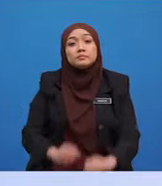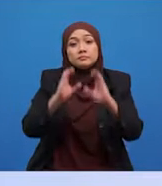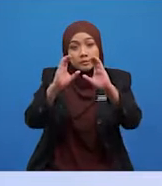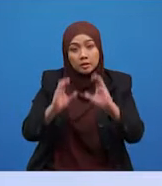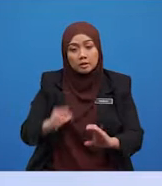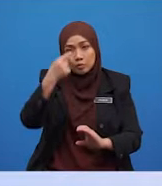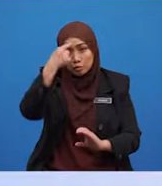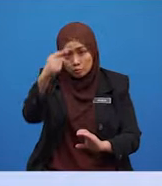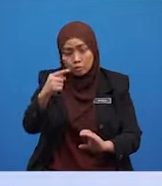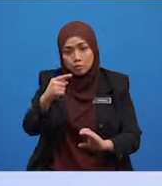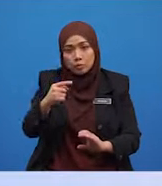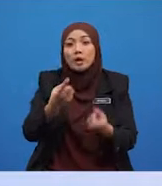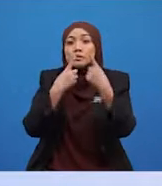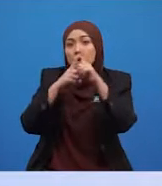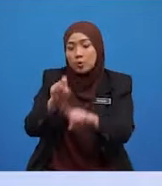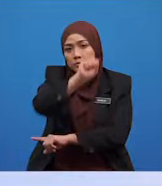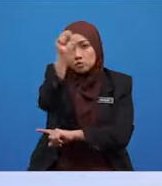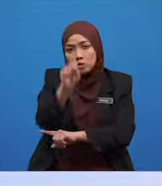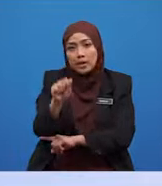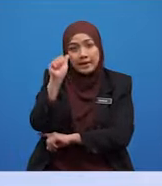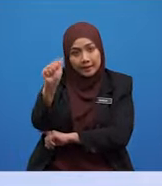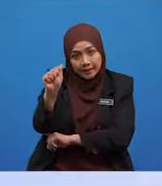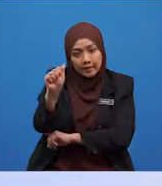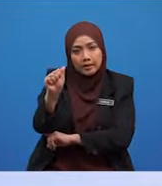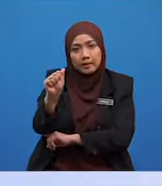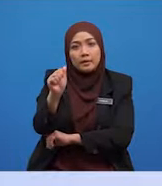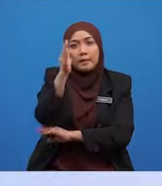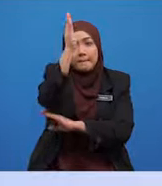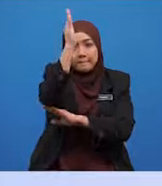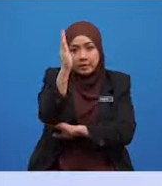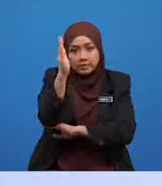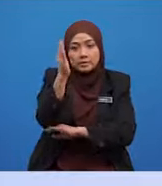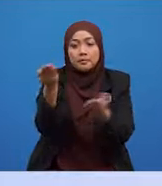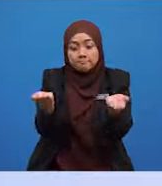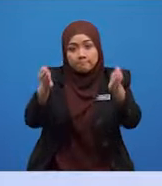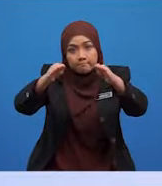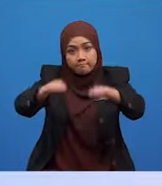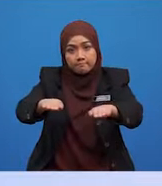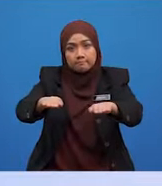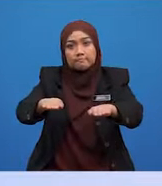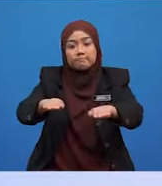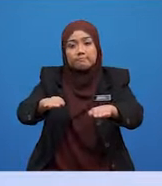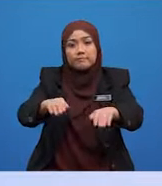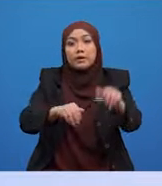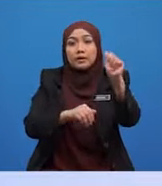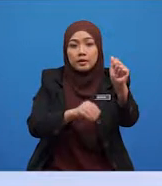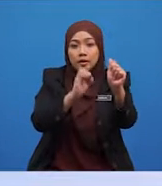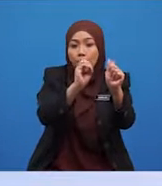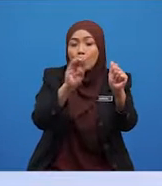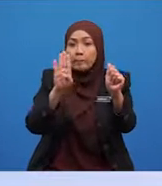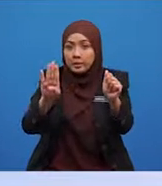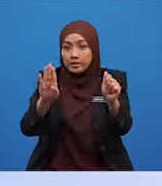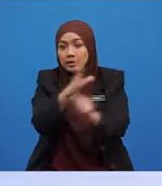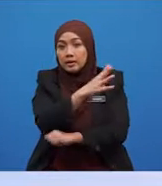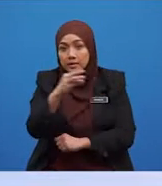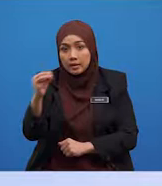Bagi soalan B, jawapan ialah sudut yang sama dengan sudut